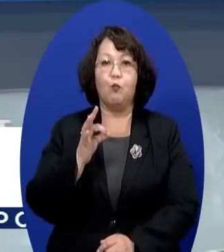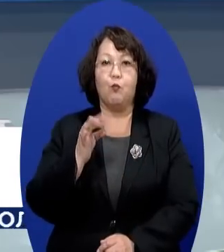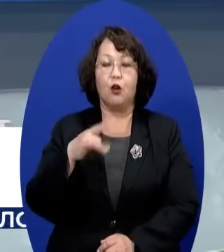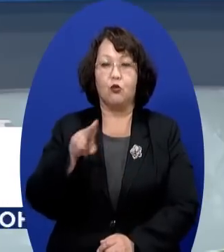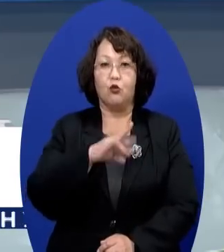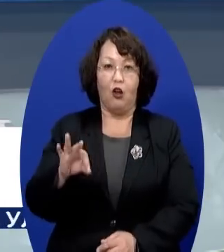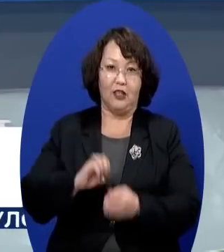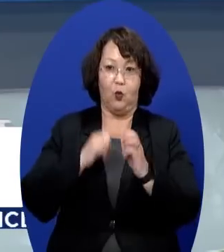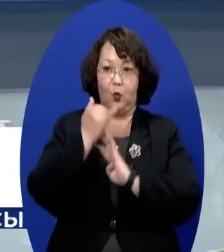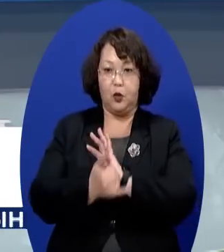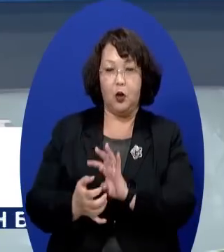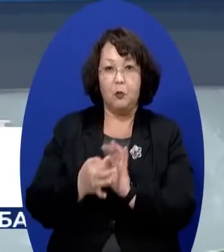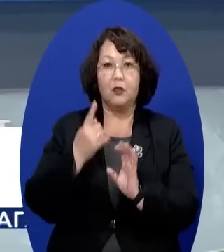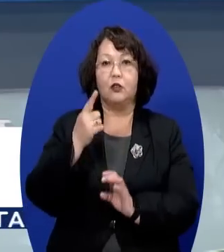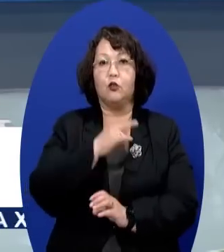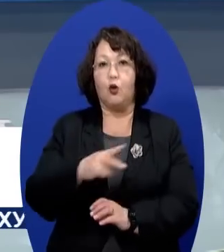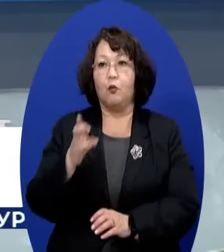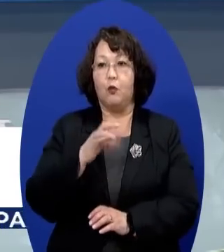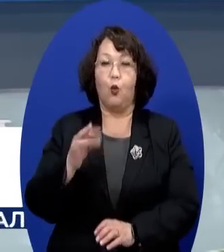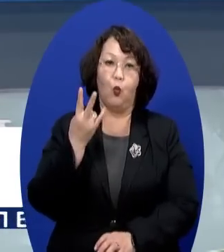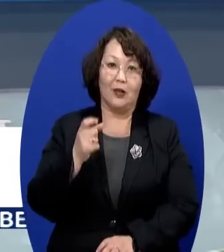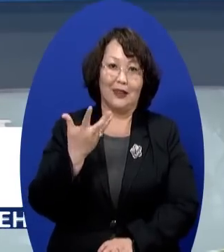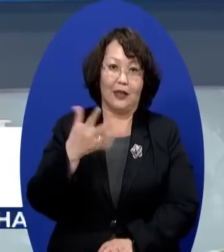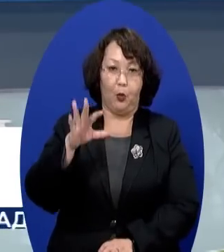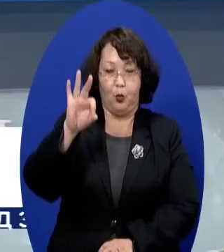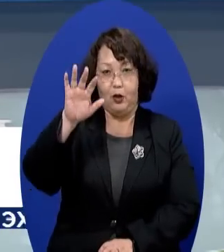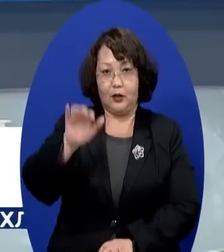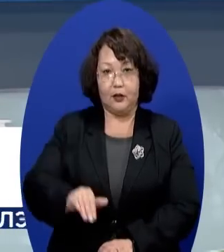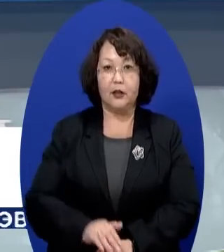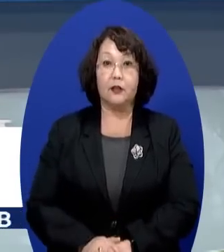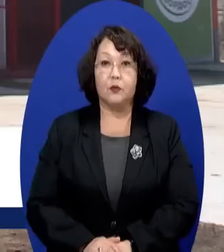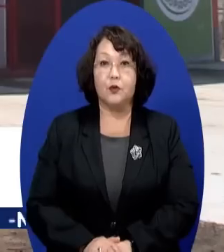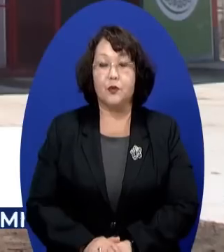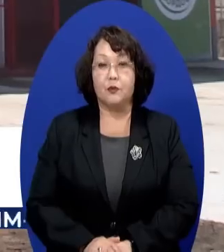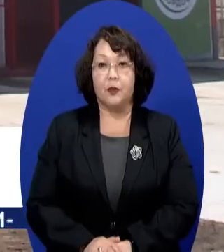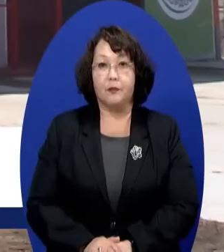хамааралтайгаар холбоотойгоор за 1 тонн бордооныхоос үнийг 50% хямдруулжээ.